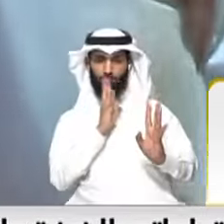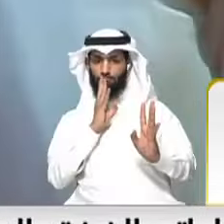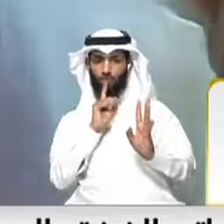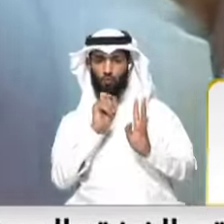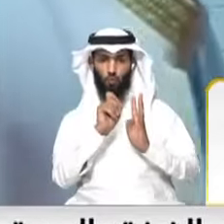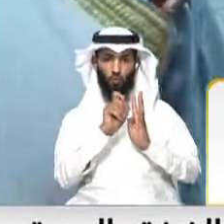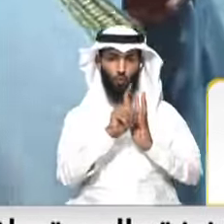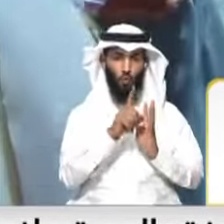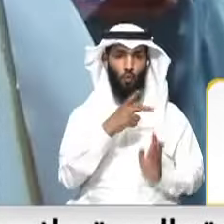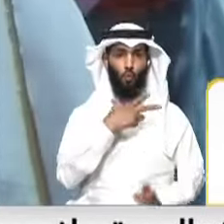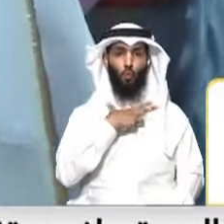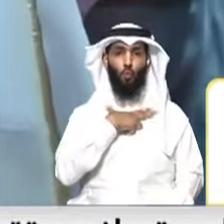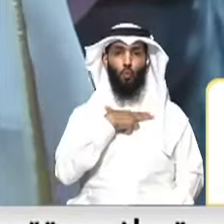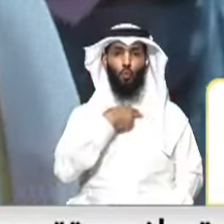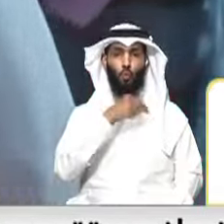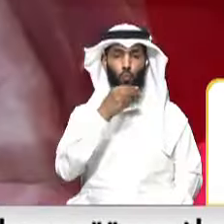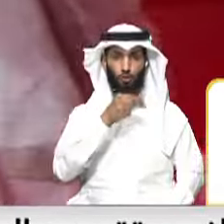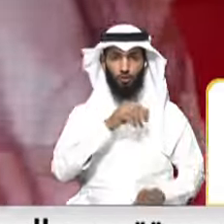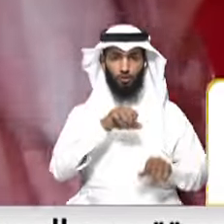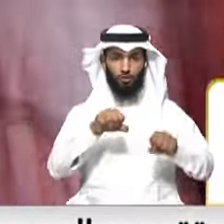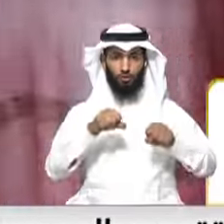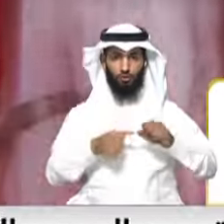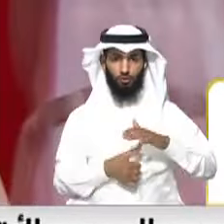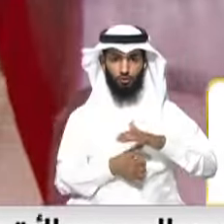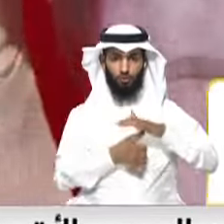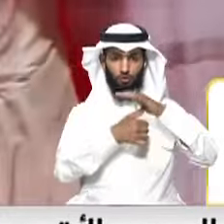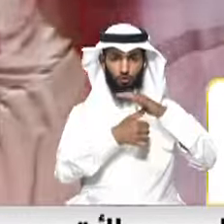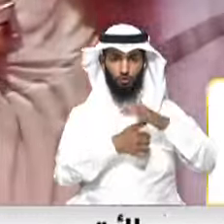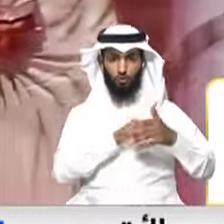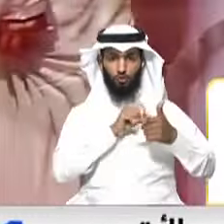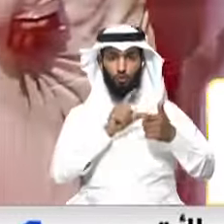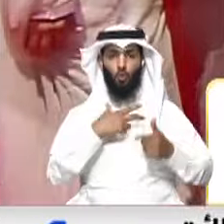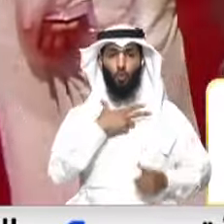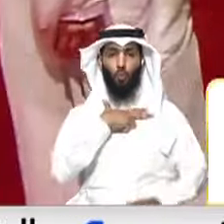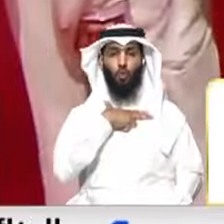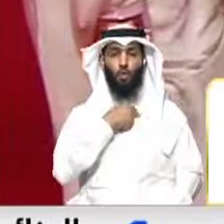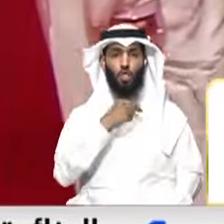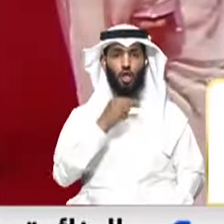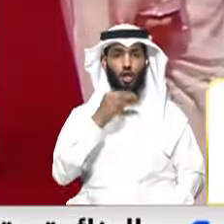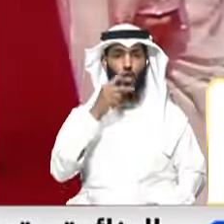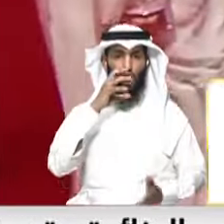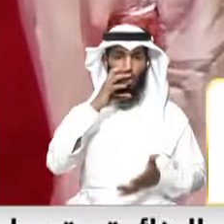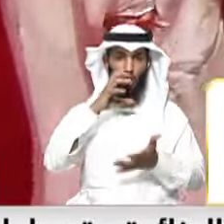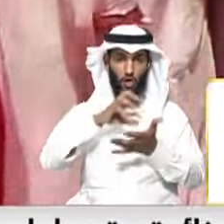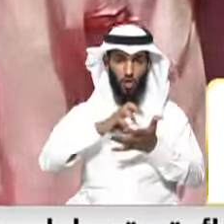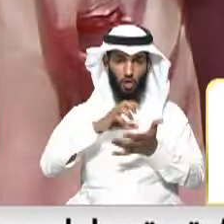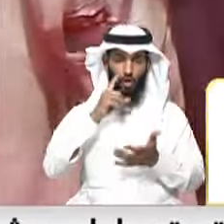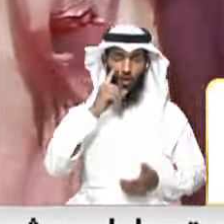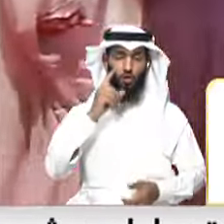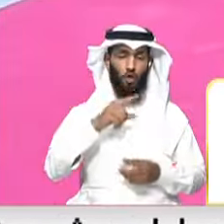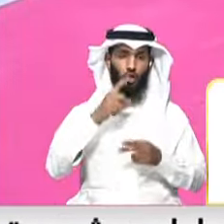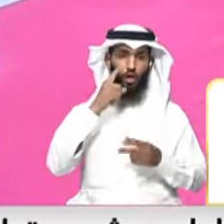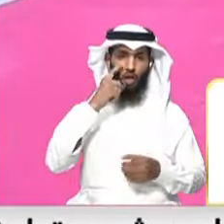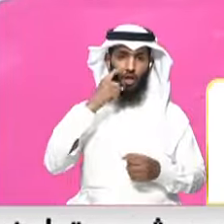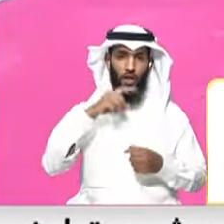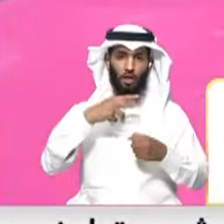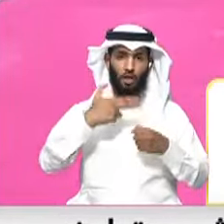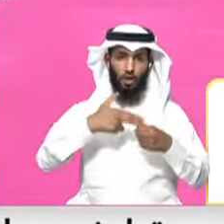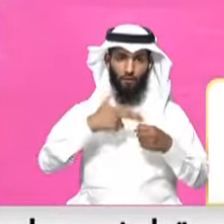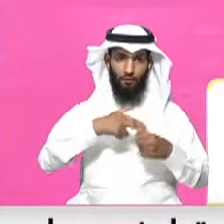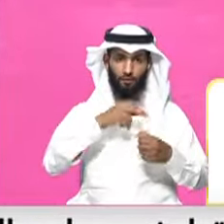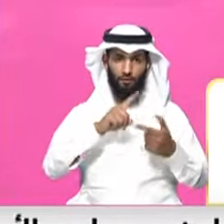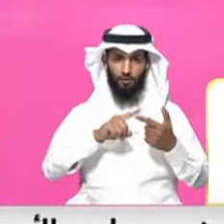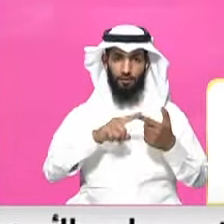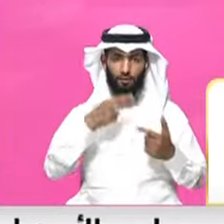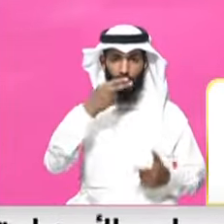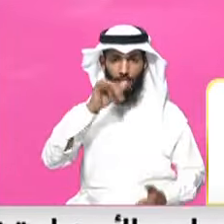رئيس مجلس الوزراء ووزير النفط رئيس مجلس إدارة مؤسسة البترول الكويتية الدكتور عماد محمد